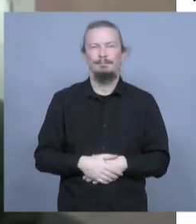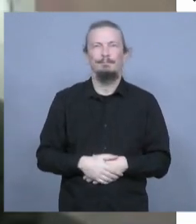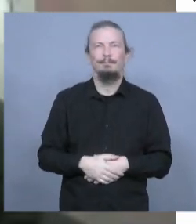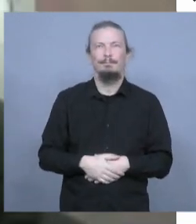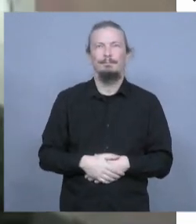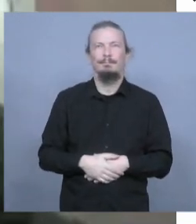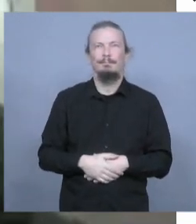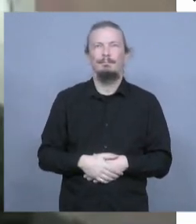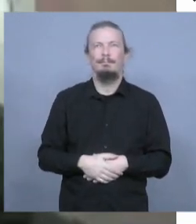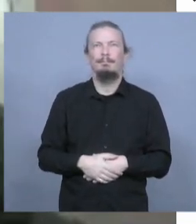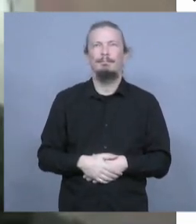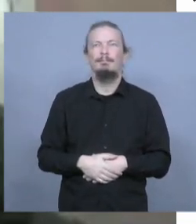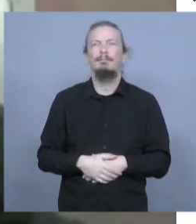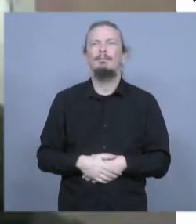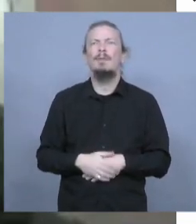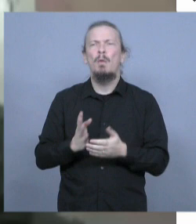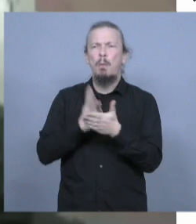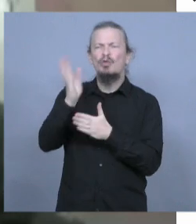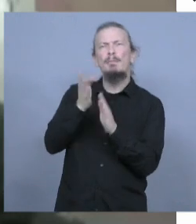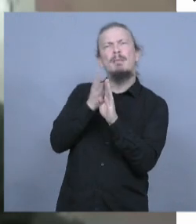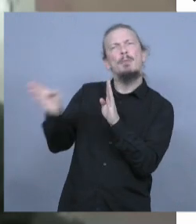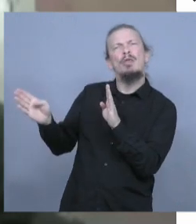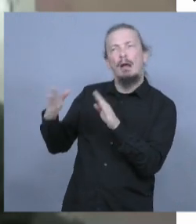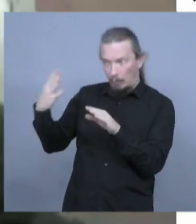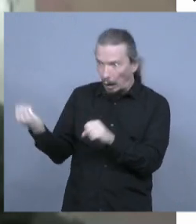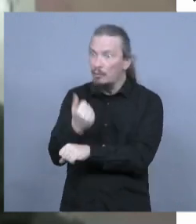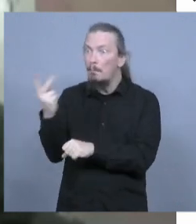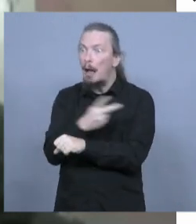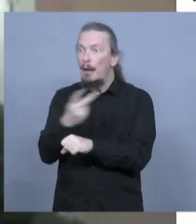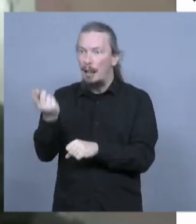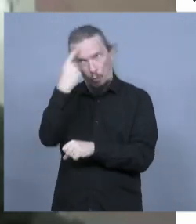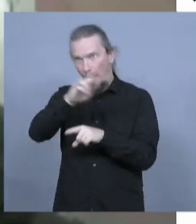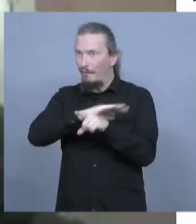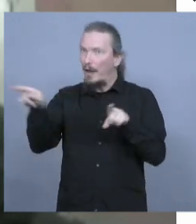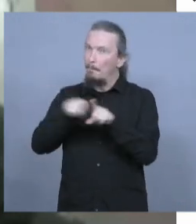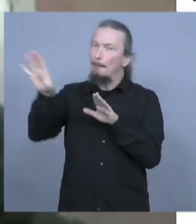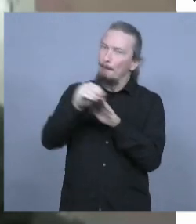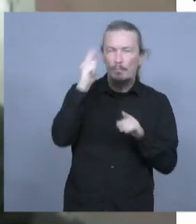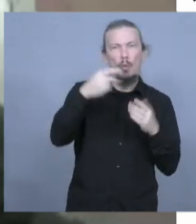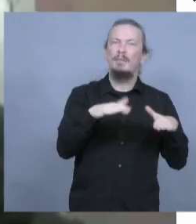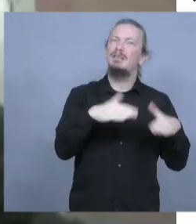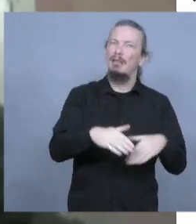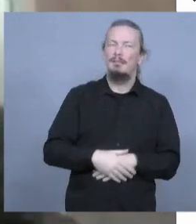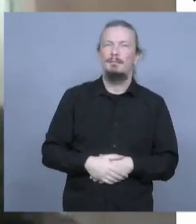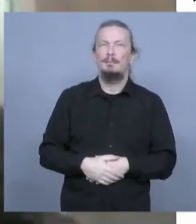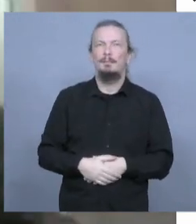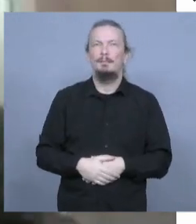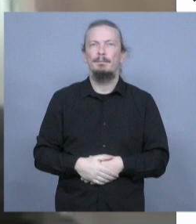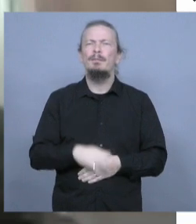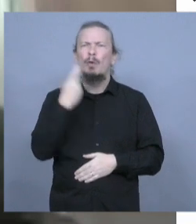Rythme ma bibliothèque a été une réussite et il est intéressant de le reproduire avec les piscines. Nous constatons aussi avec satisfaction